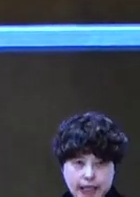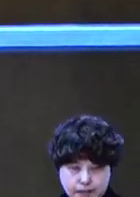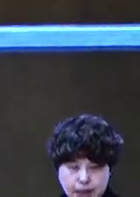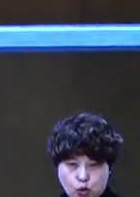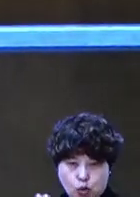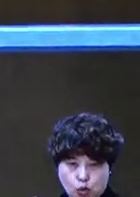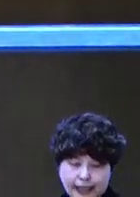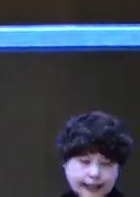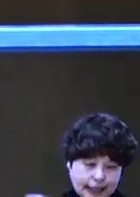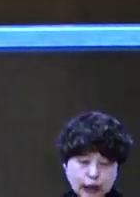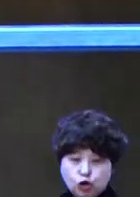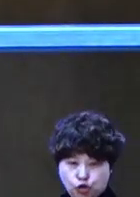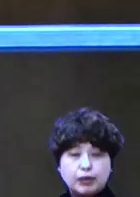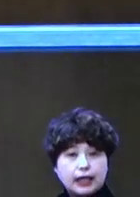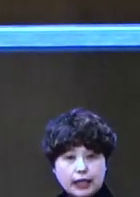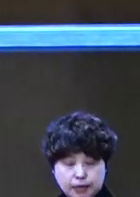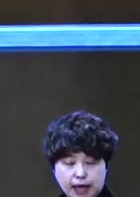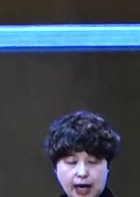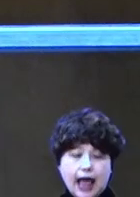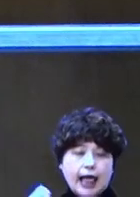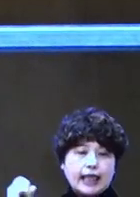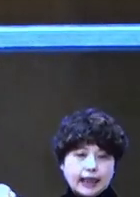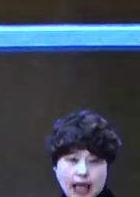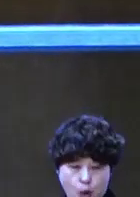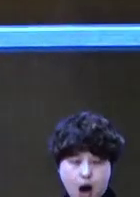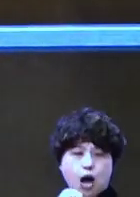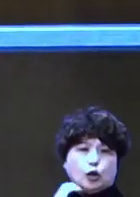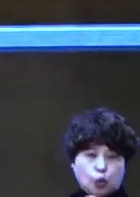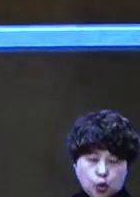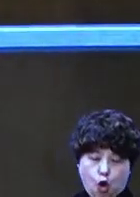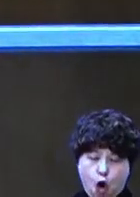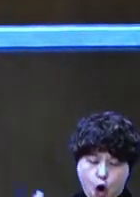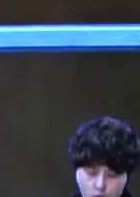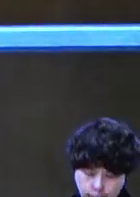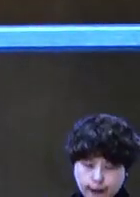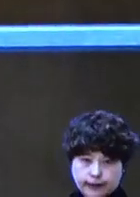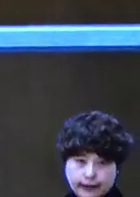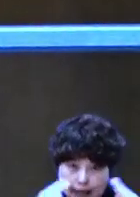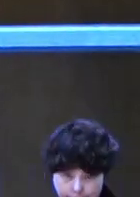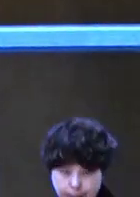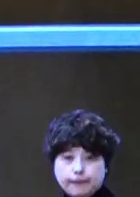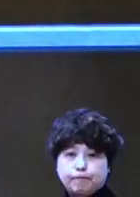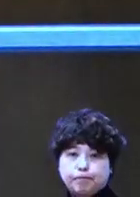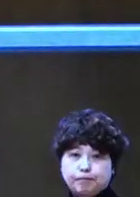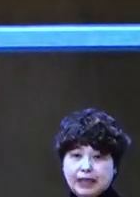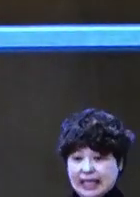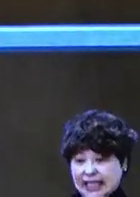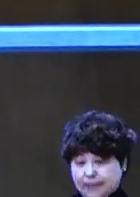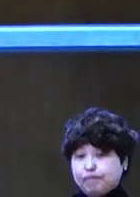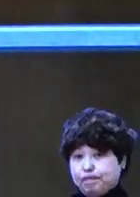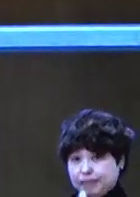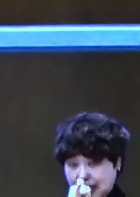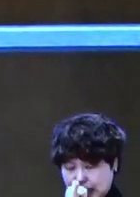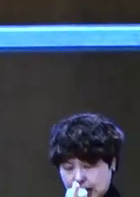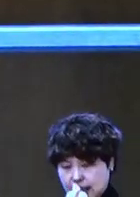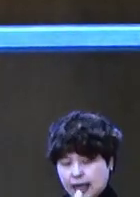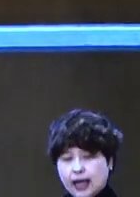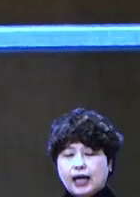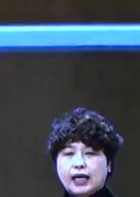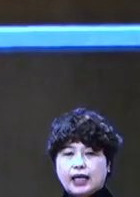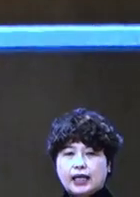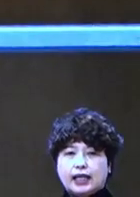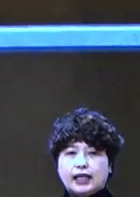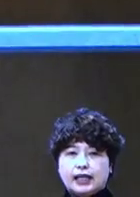재정비하겠습니다. 대화와 소통의 문도 언제나 열어두겠습니다. 힘 있는 다수야당으로서